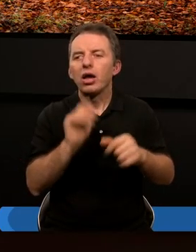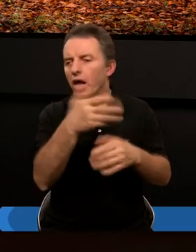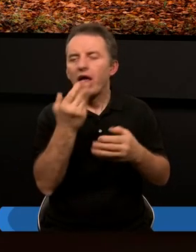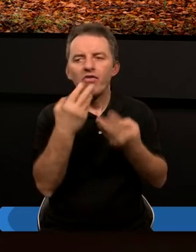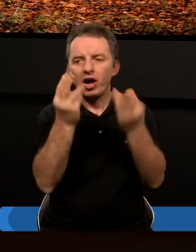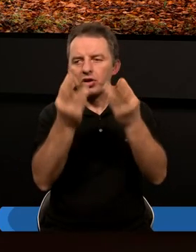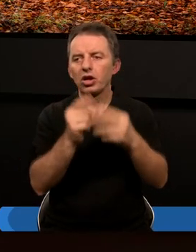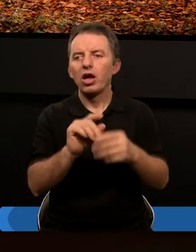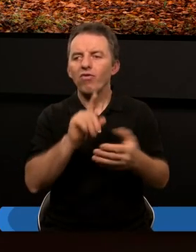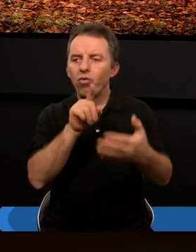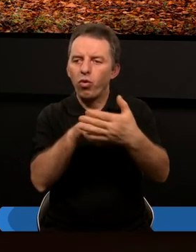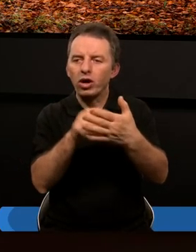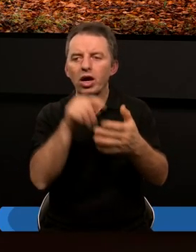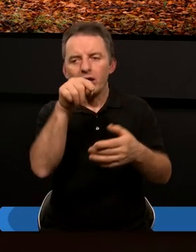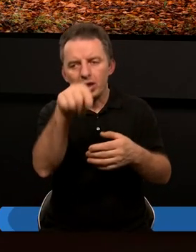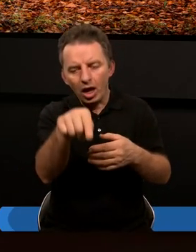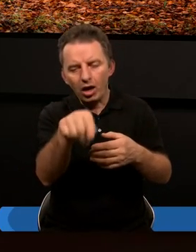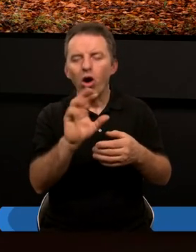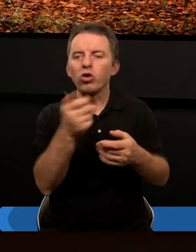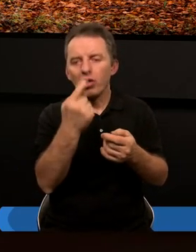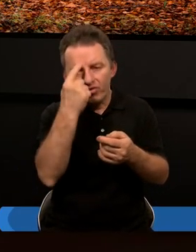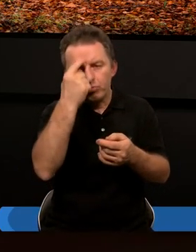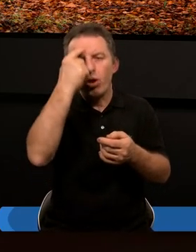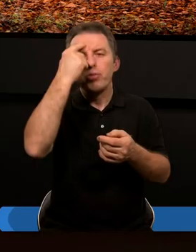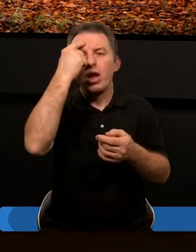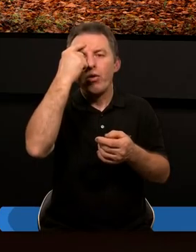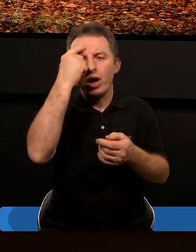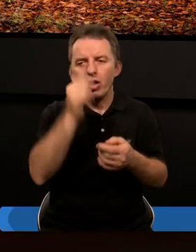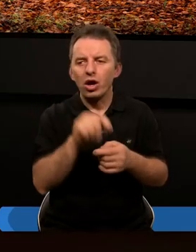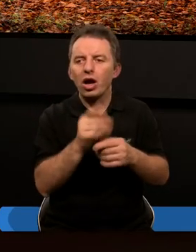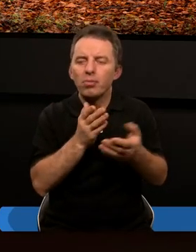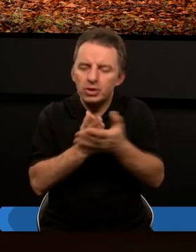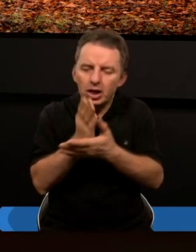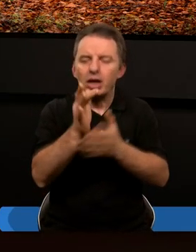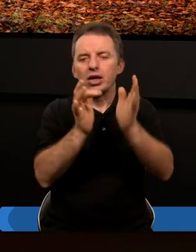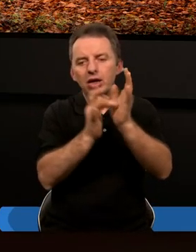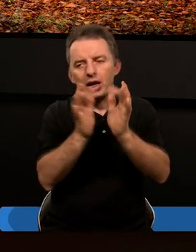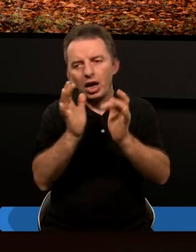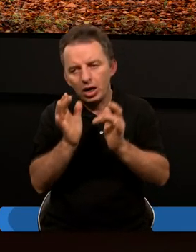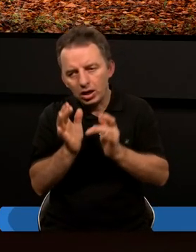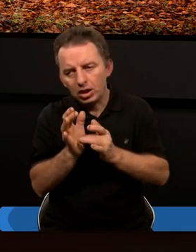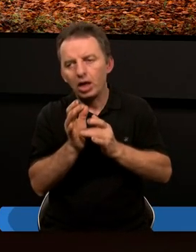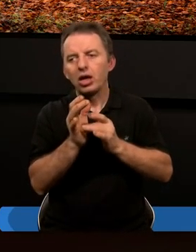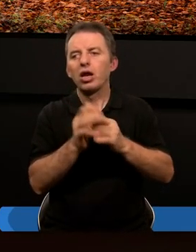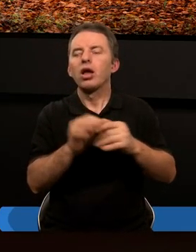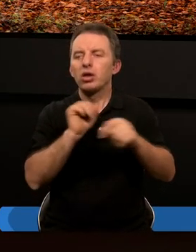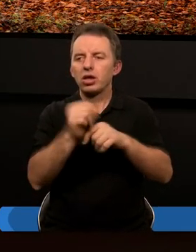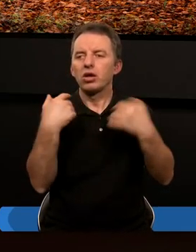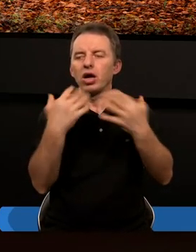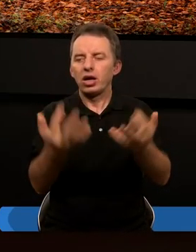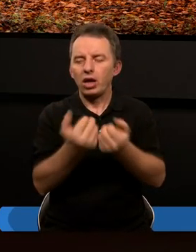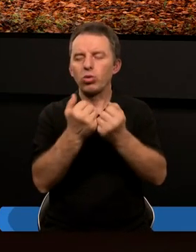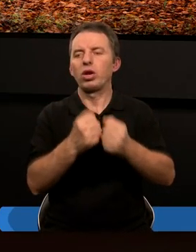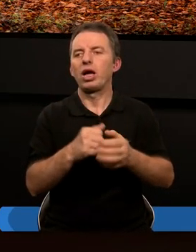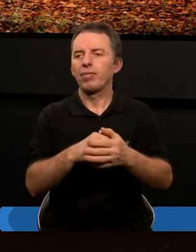co najważniejsze. Właśnie tego, o czym tutaj wspomniałeś, że przez Chrystusa Bóg oferuje coś szczególnego.